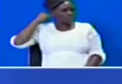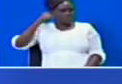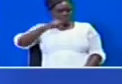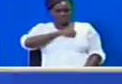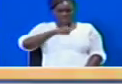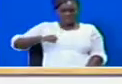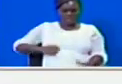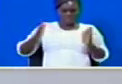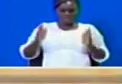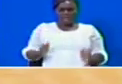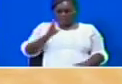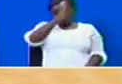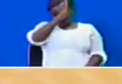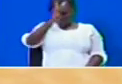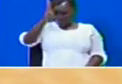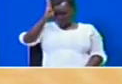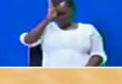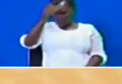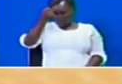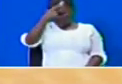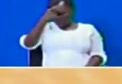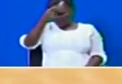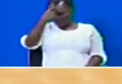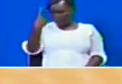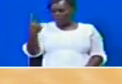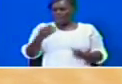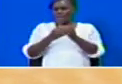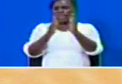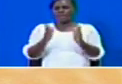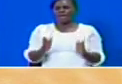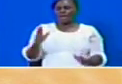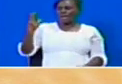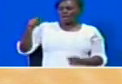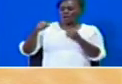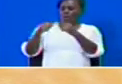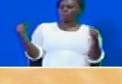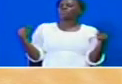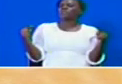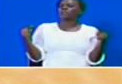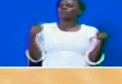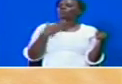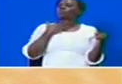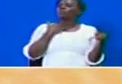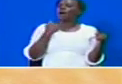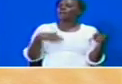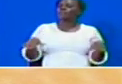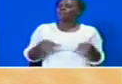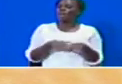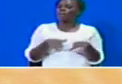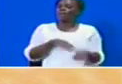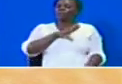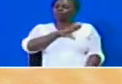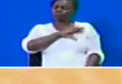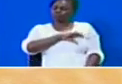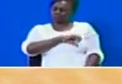Seneta wa Bungoma Moses Wetangula, ambaye pia ni mmoja wa vigogo wa muungano wa upinzani NASA, amewataka wafuasi wao kuwa na subira wakati